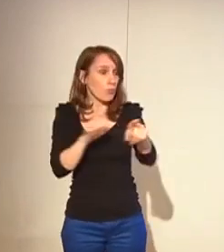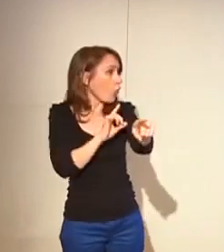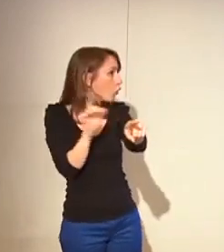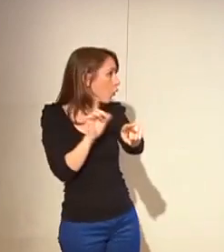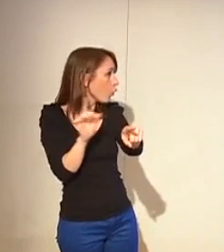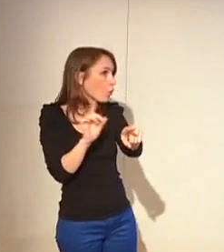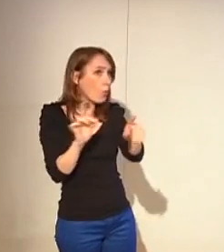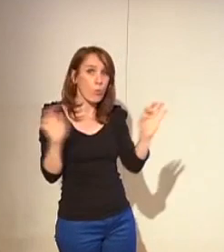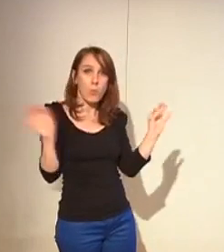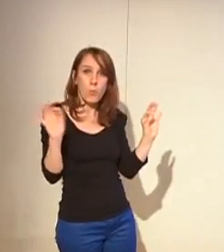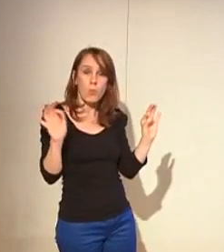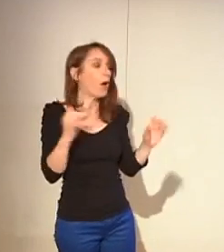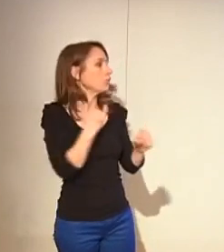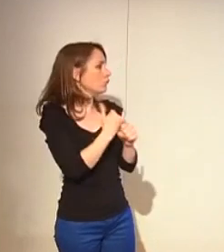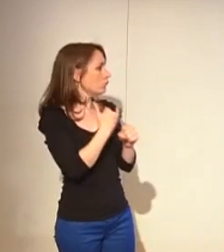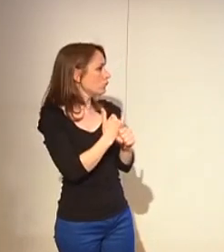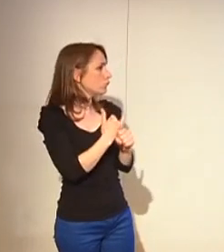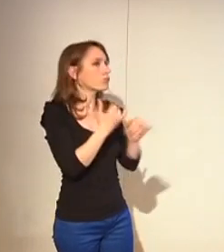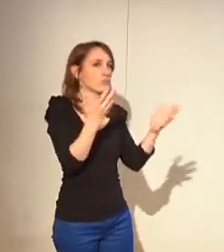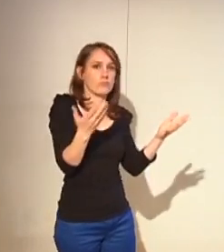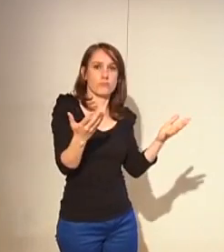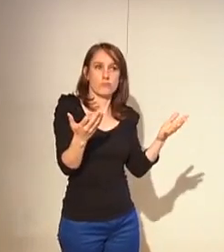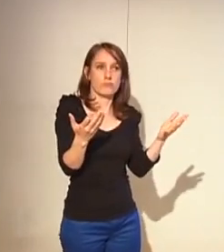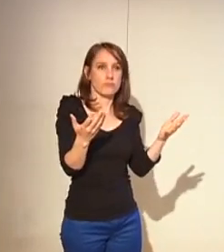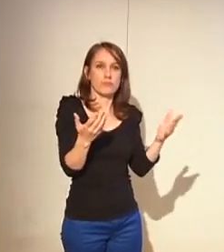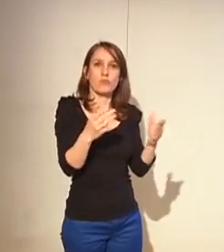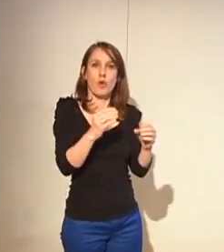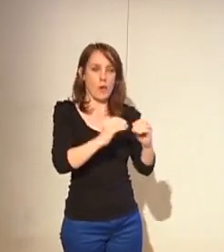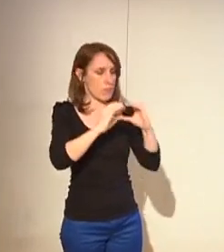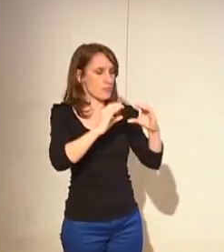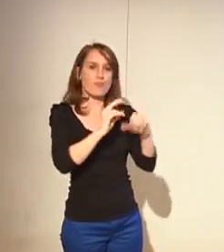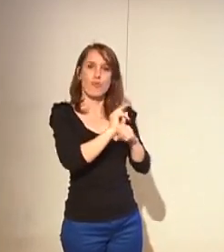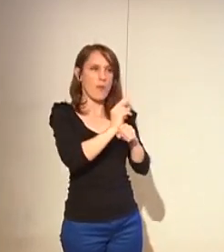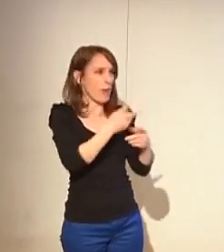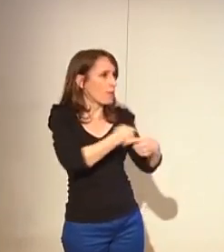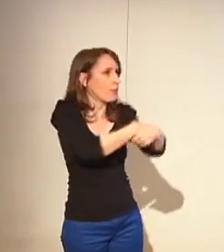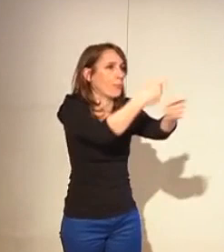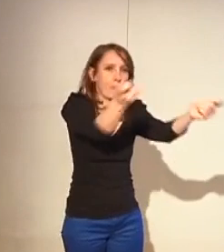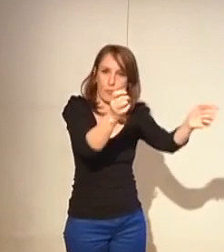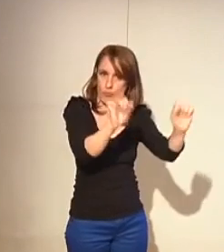de chacun non et ben on devrait je passer un une liass de papier